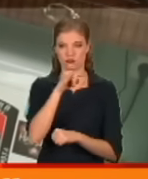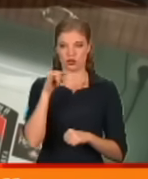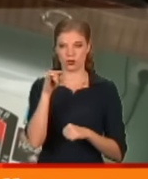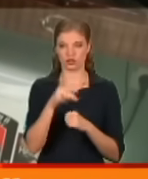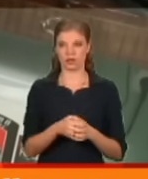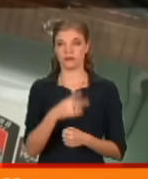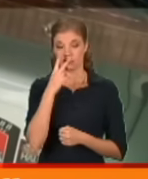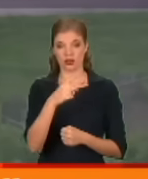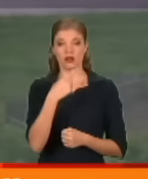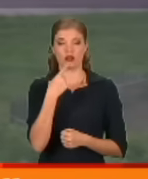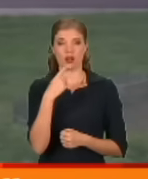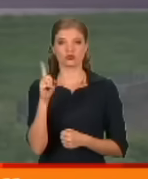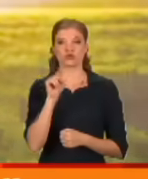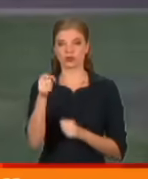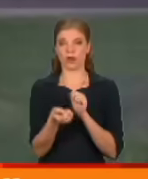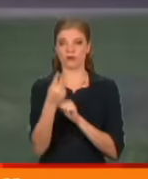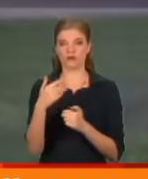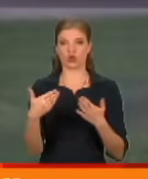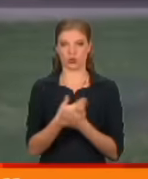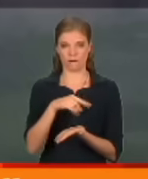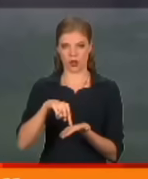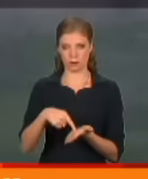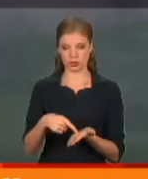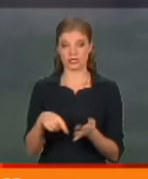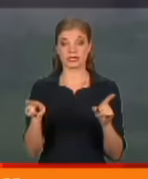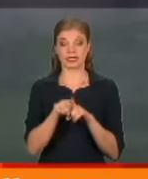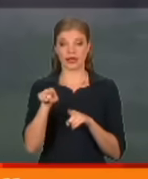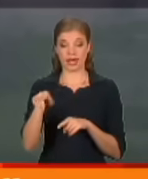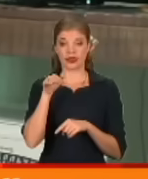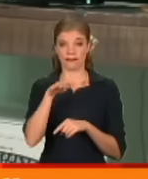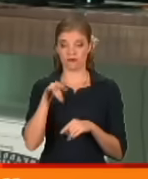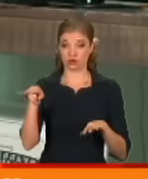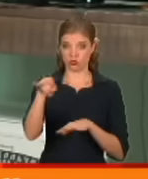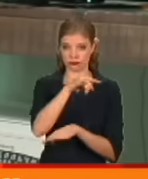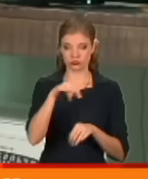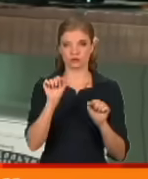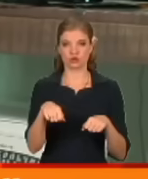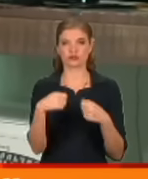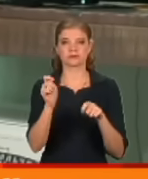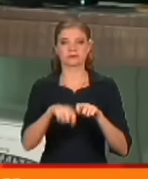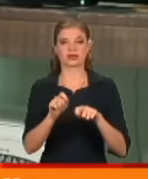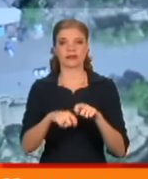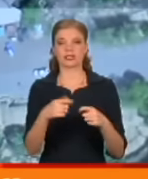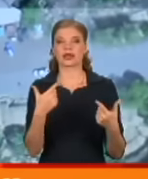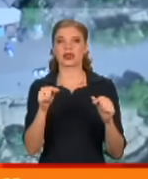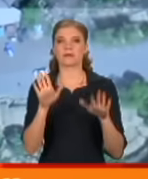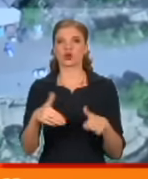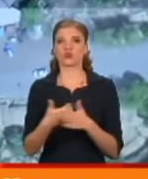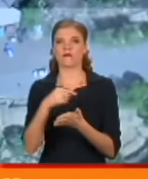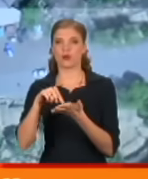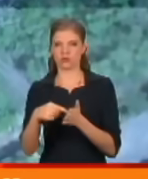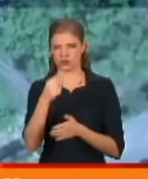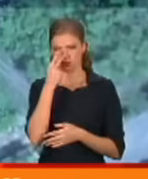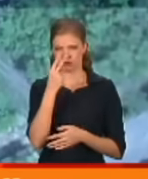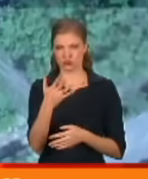Піхота каже, що там появилась нова вогнева позиція. Такий відеополіт дозволяє перевірити, де ця нова позиція.